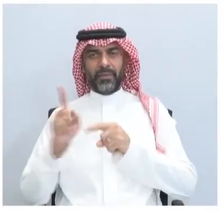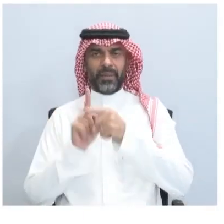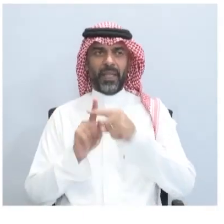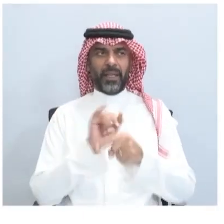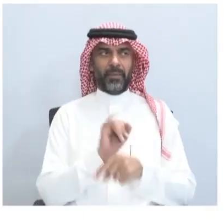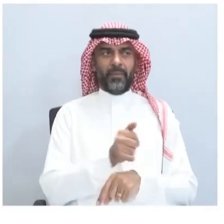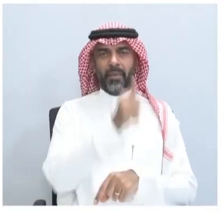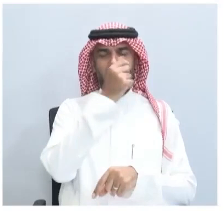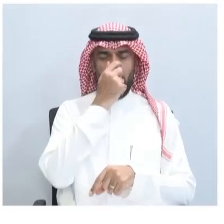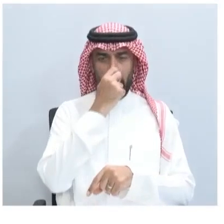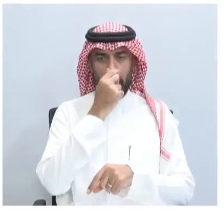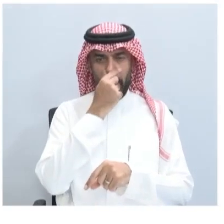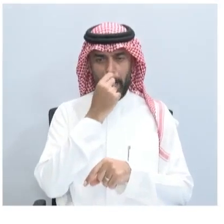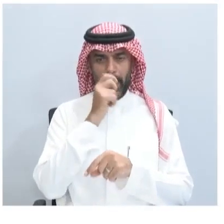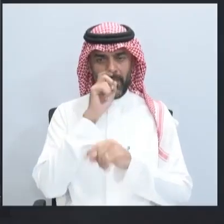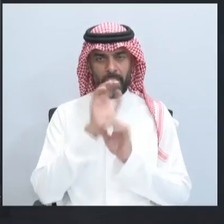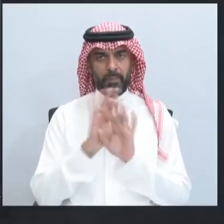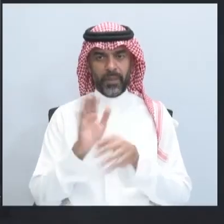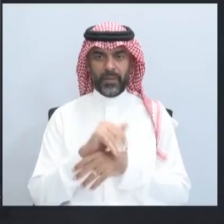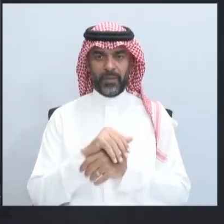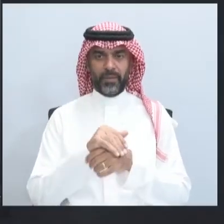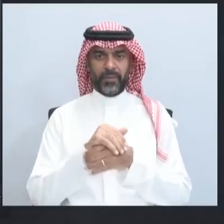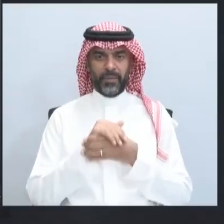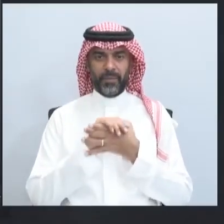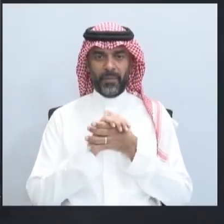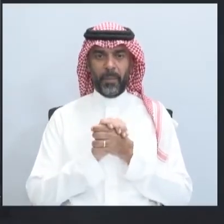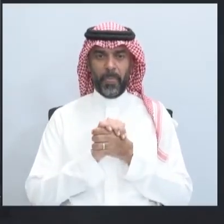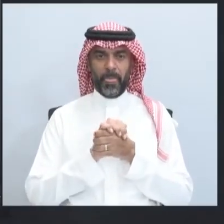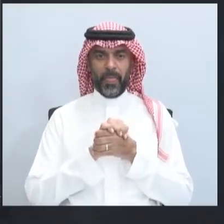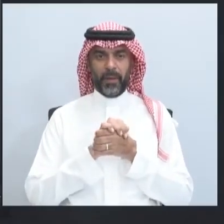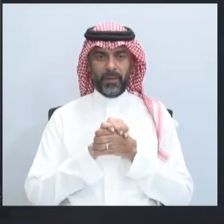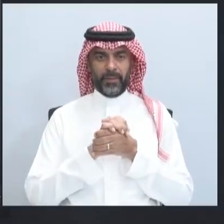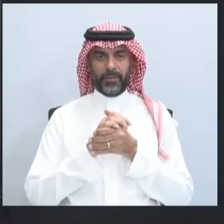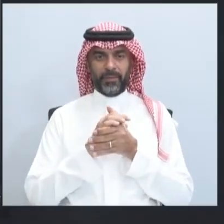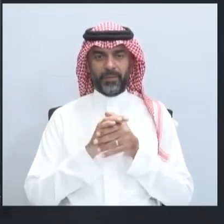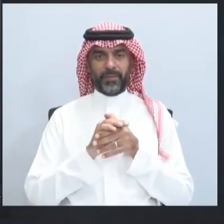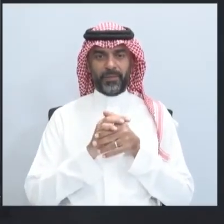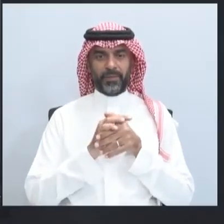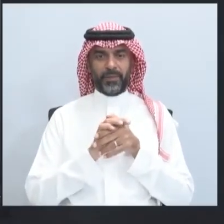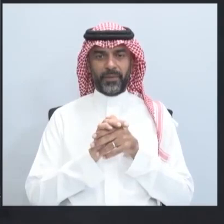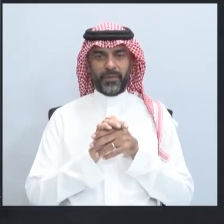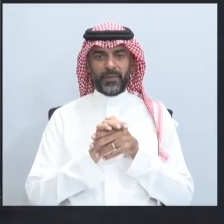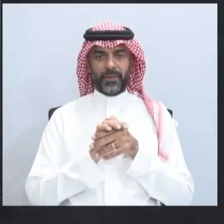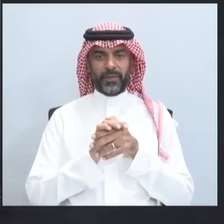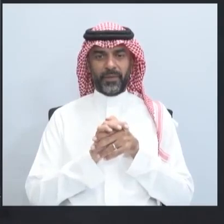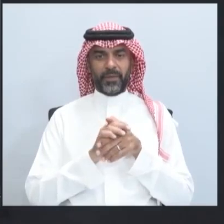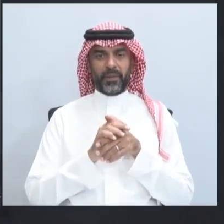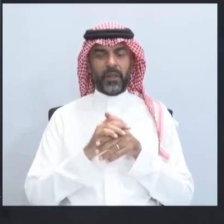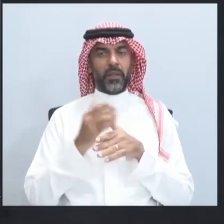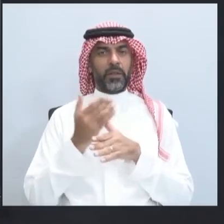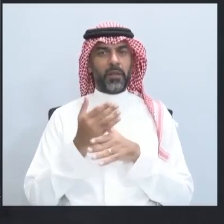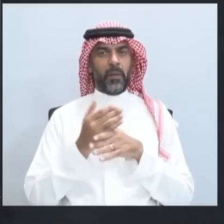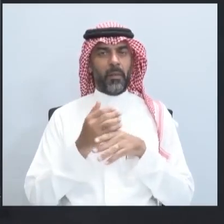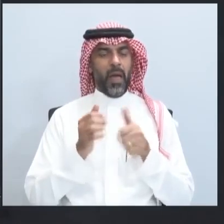الجر اتصل بما من غير ادغام ومن غير حذف سبب عدم